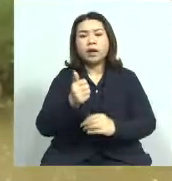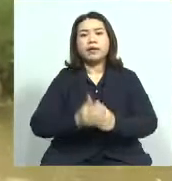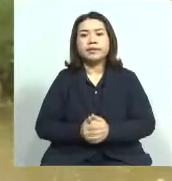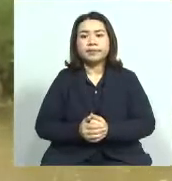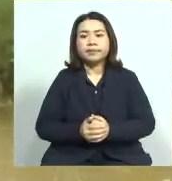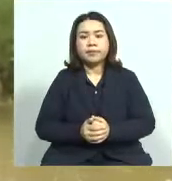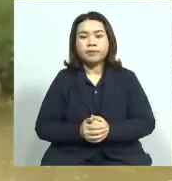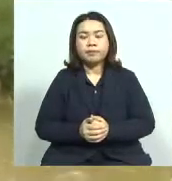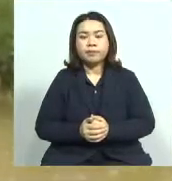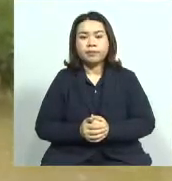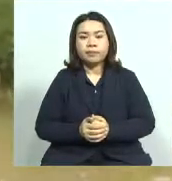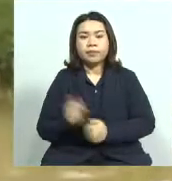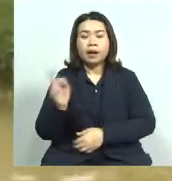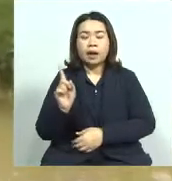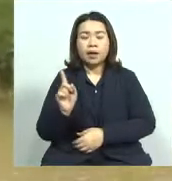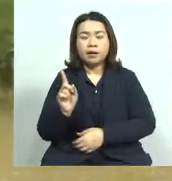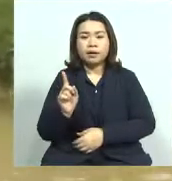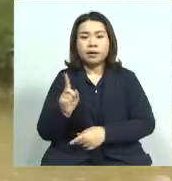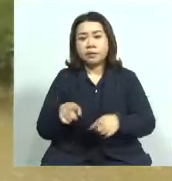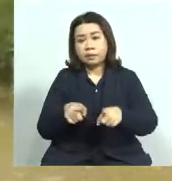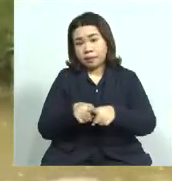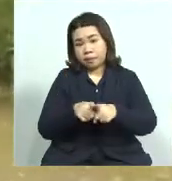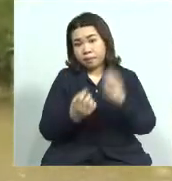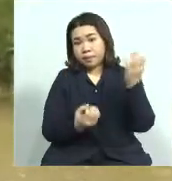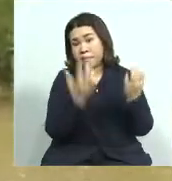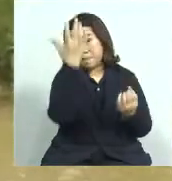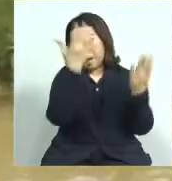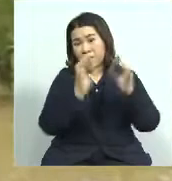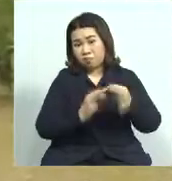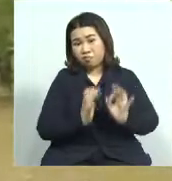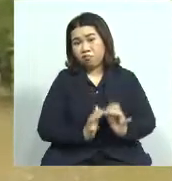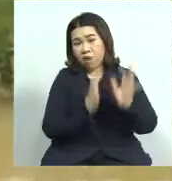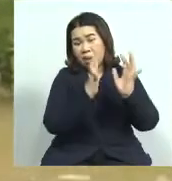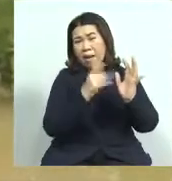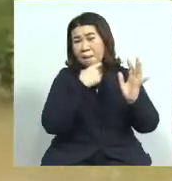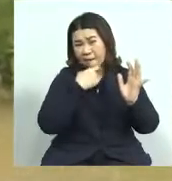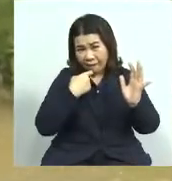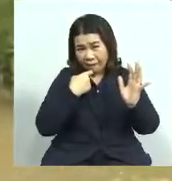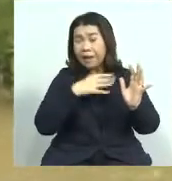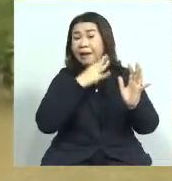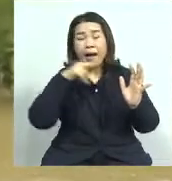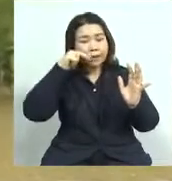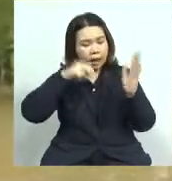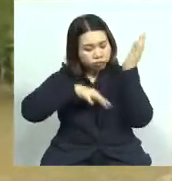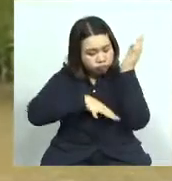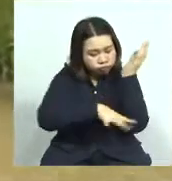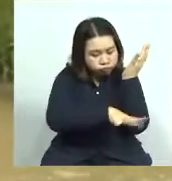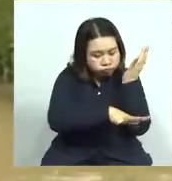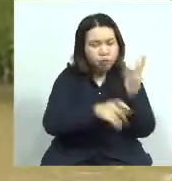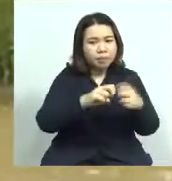แล้วก็ให้พื้นที่ป่าพุที่ถูกไฟไหม้เนี่ยมีความชื้นมันก็จะไม่ลุกลงไปข้างล่